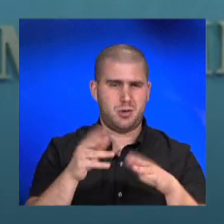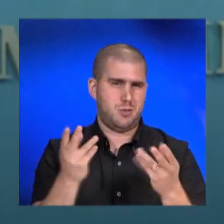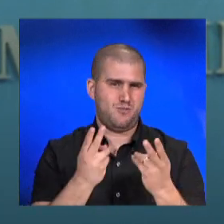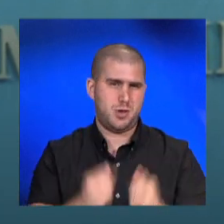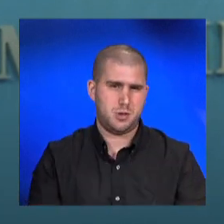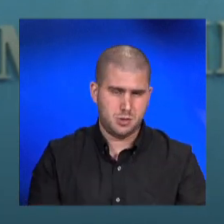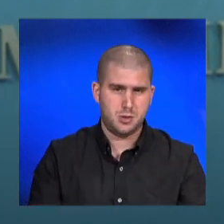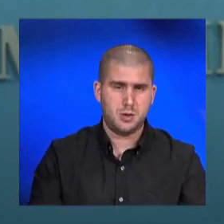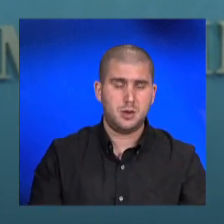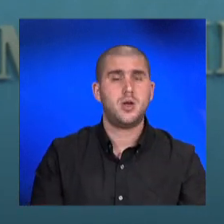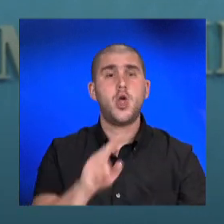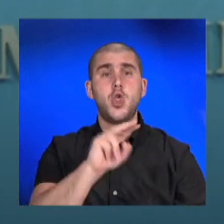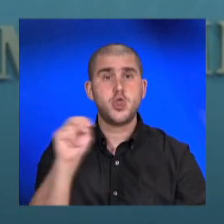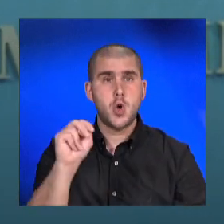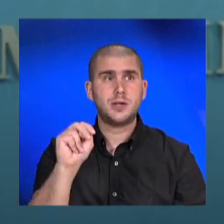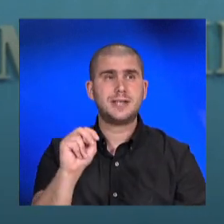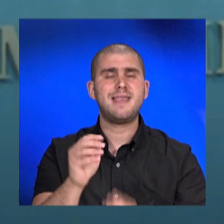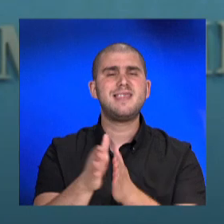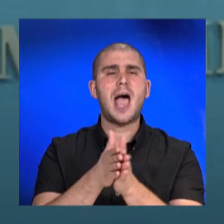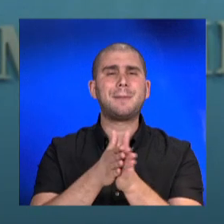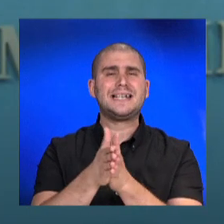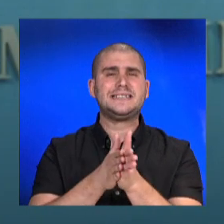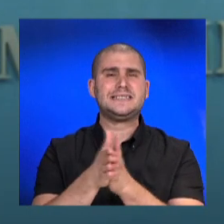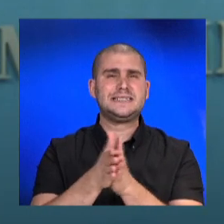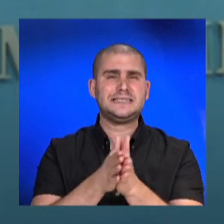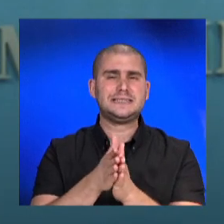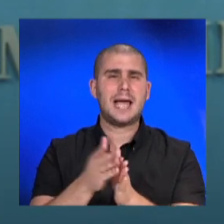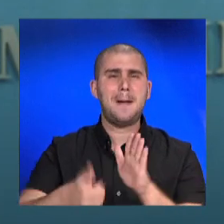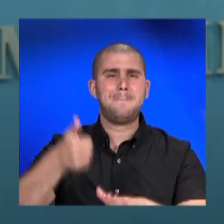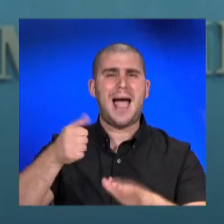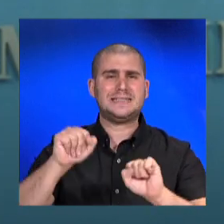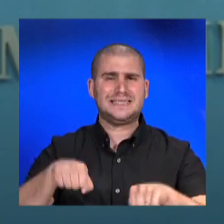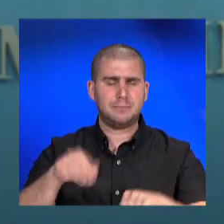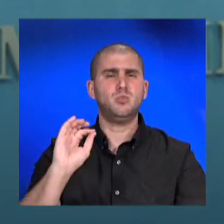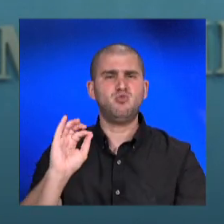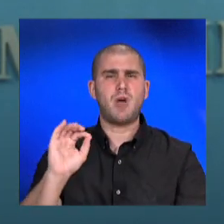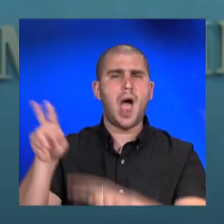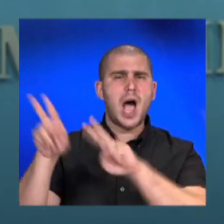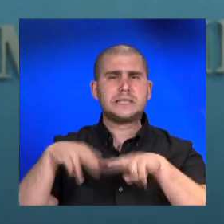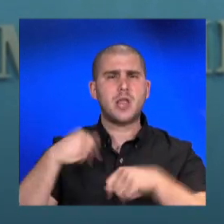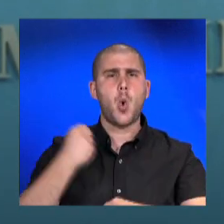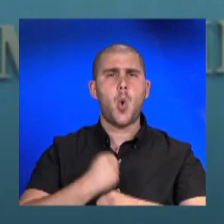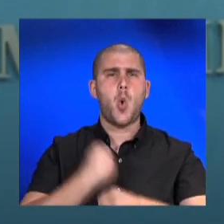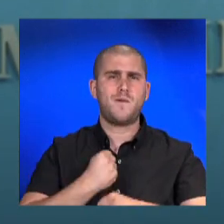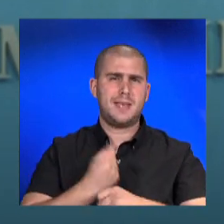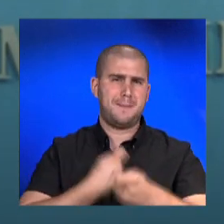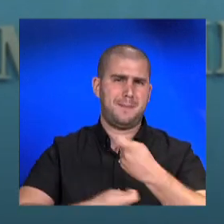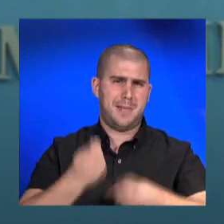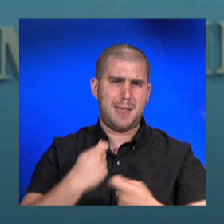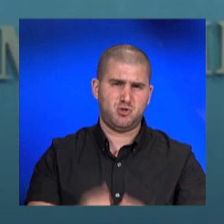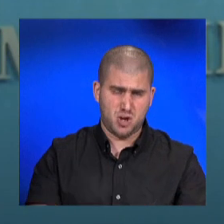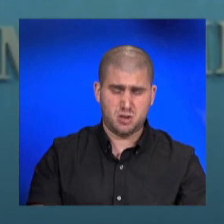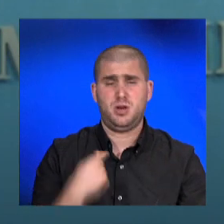נושא תמרוץ המעסיקים כדי להחזיר עובדים למשק. אנחנו התחלנו במצב